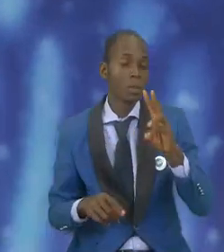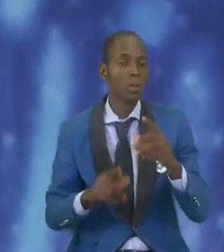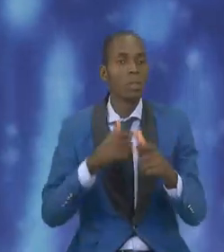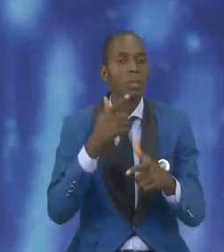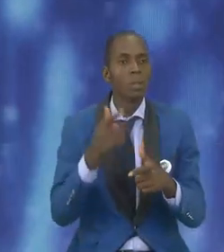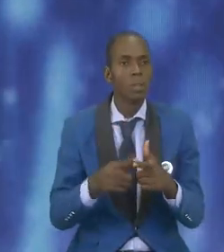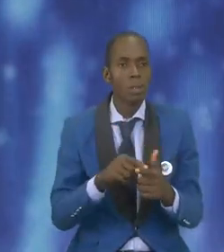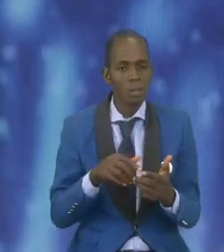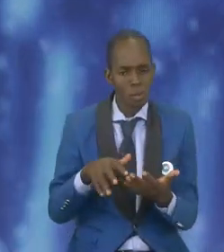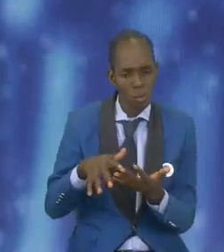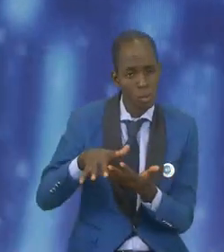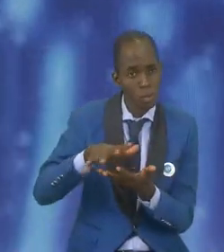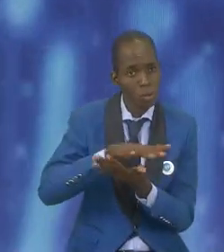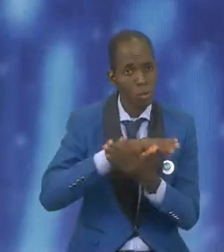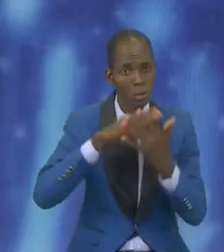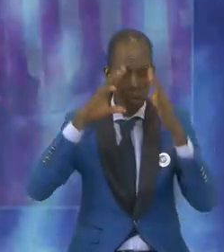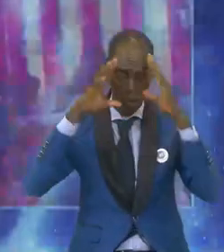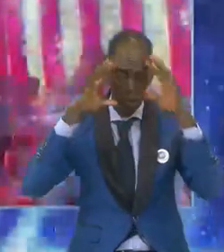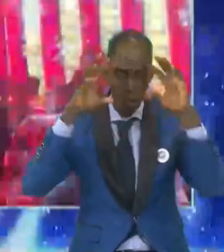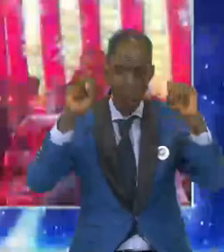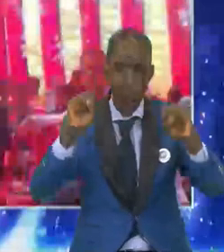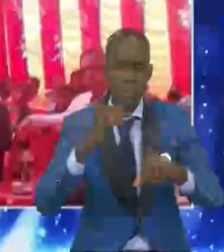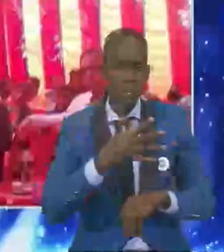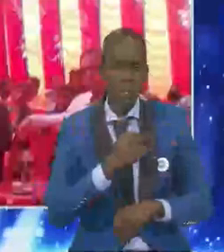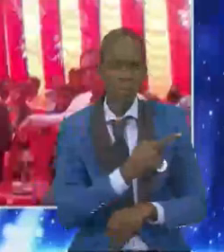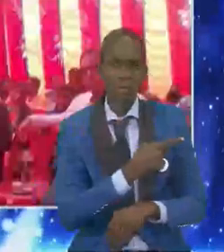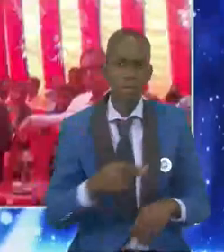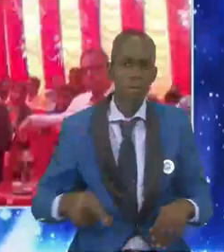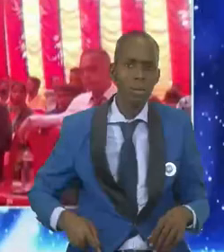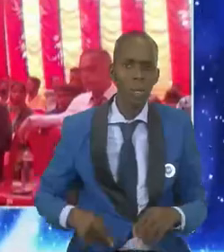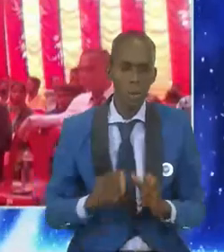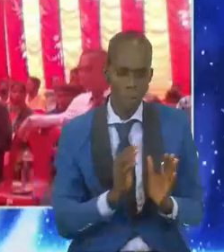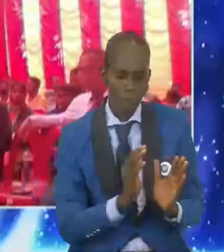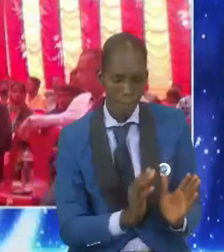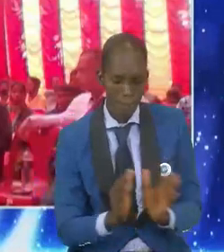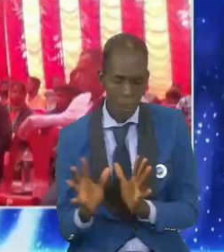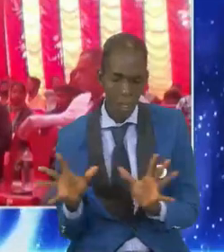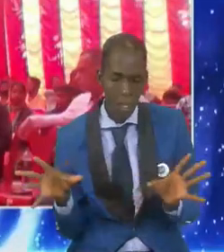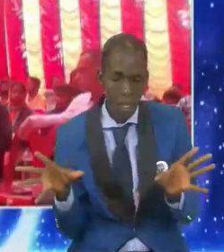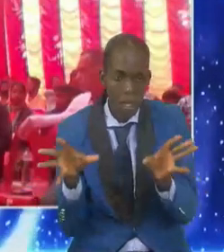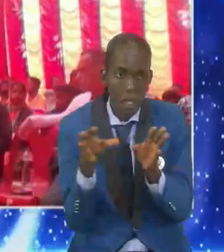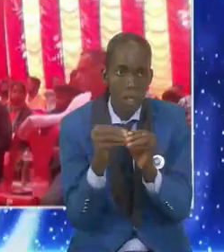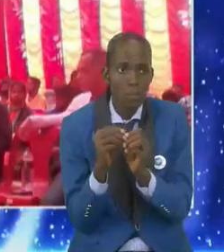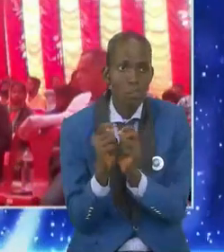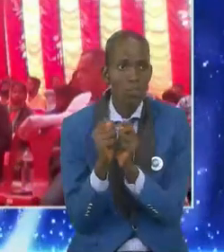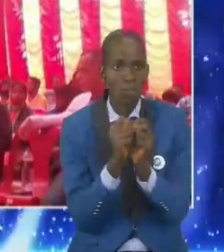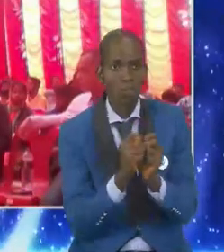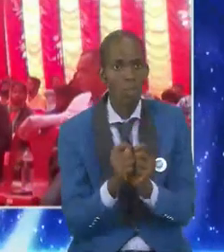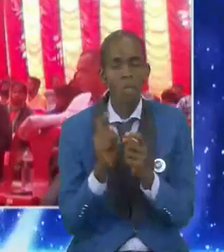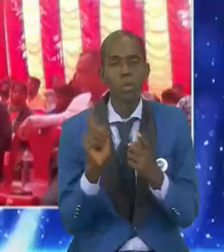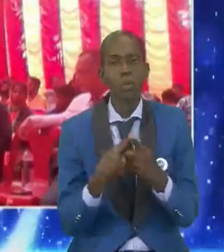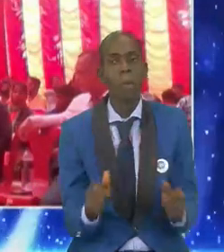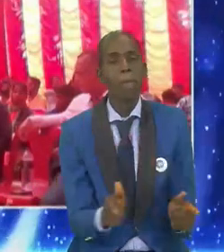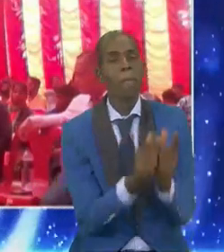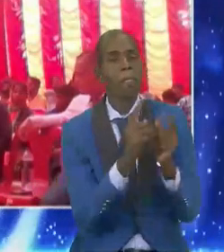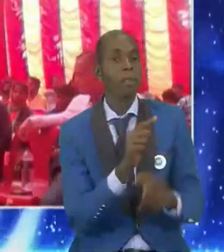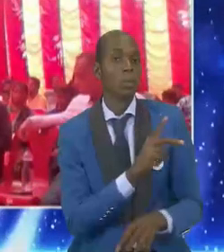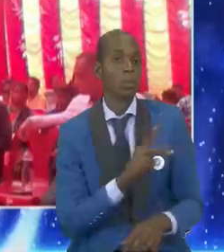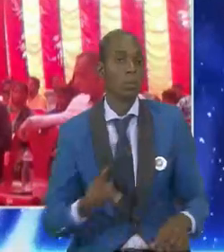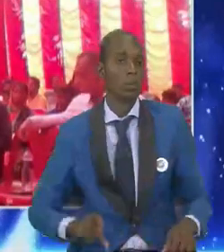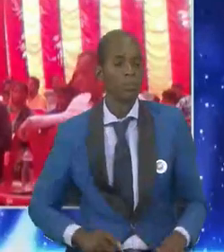verset 6 verset 6 puis ces chefs et ça s'attrape se rendit se